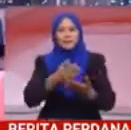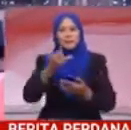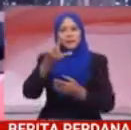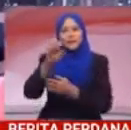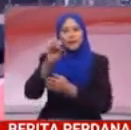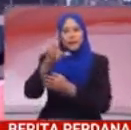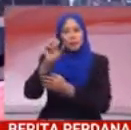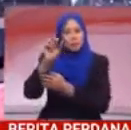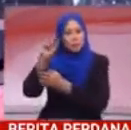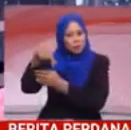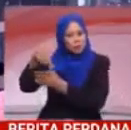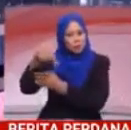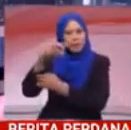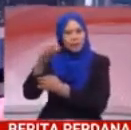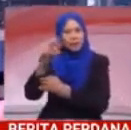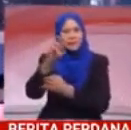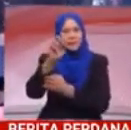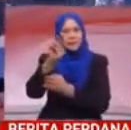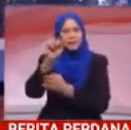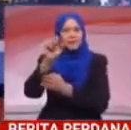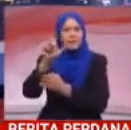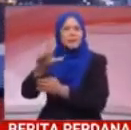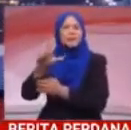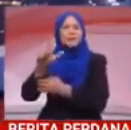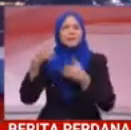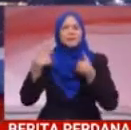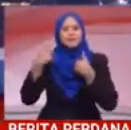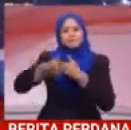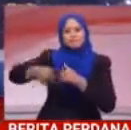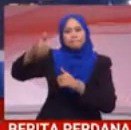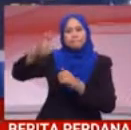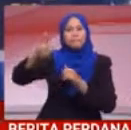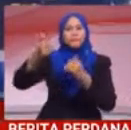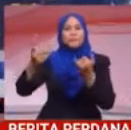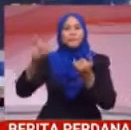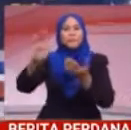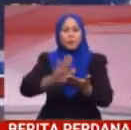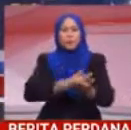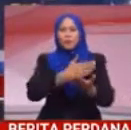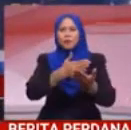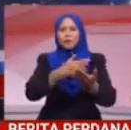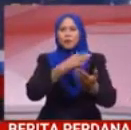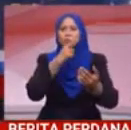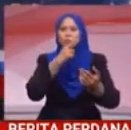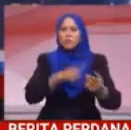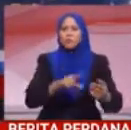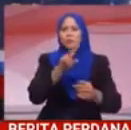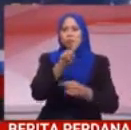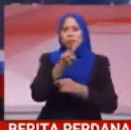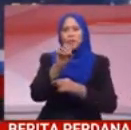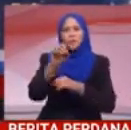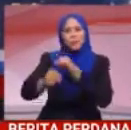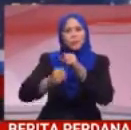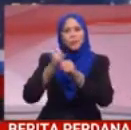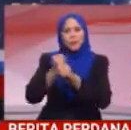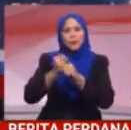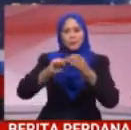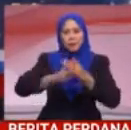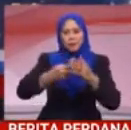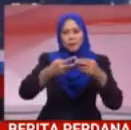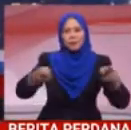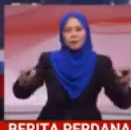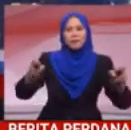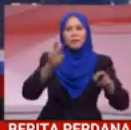Lolok sehingga meletakkan Kristal di kelas tersendiri. Dan lagu Keramat yang sudah berusia 20 tahun itu dilancarkan pada tahun